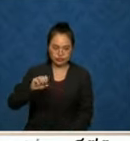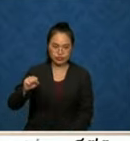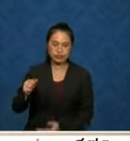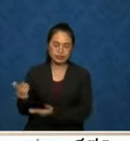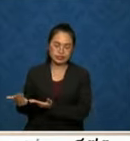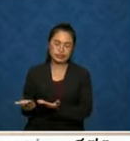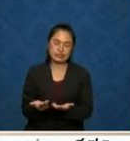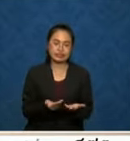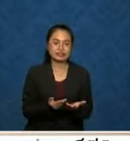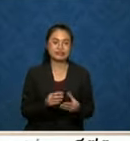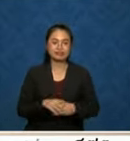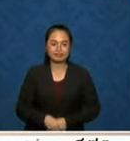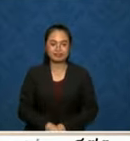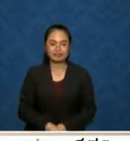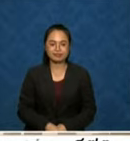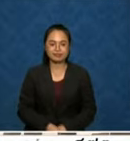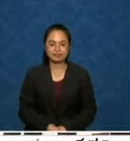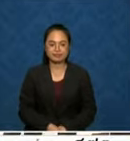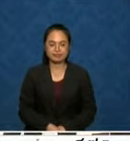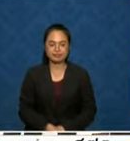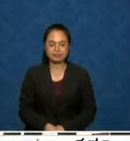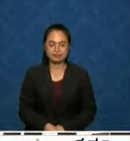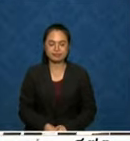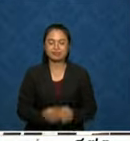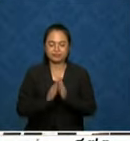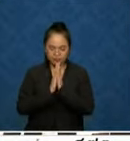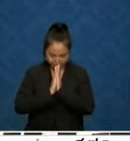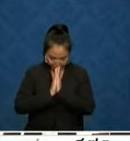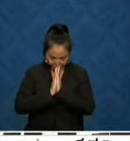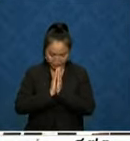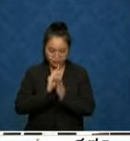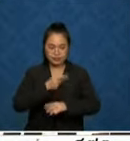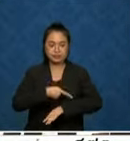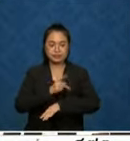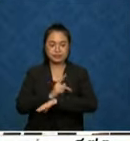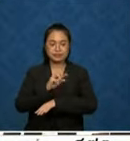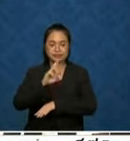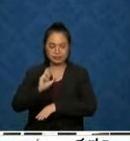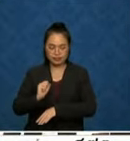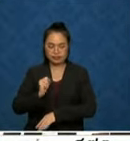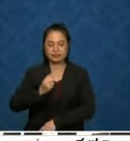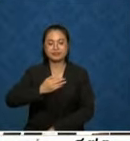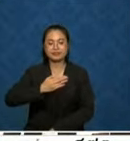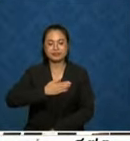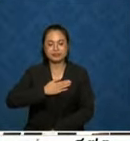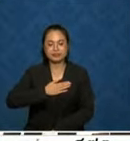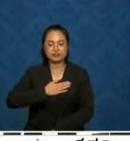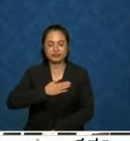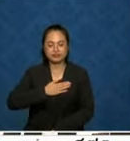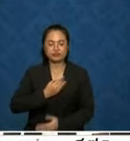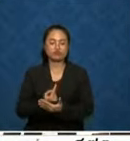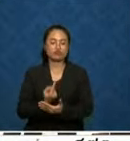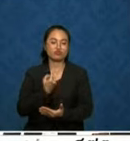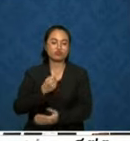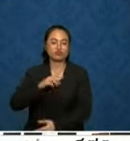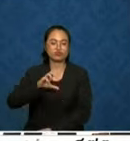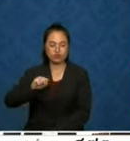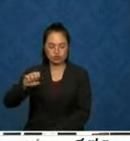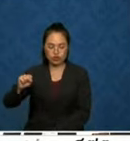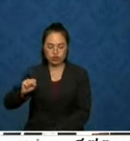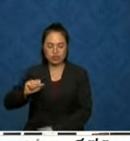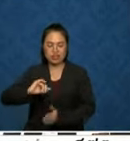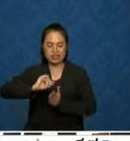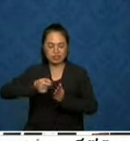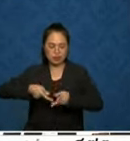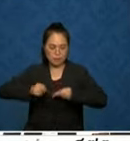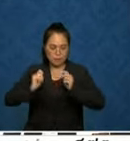พดุงศักดิ์ครับเชิญฮะ ครับเรียนท่านประธานสภาที่เคารพครับผมประสิทธิ์ปัทมพดุงศักดิ์ผู้แทนราษฎรปทุมธานี